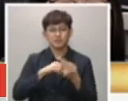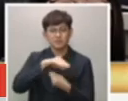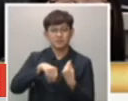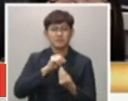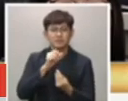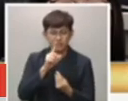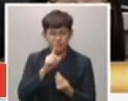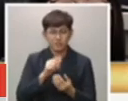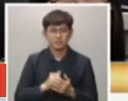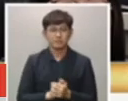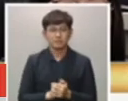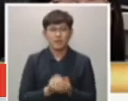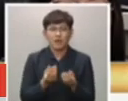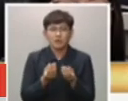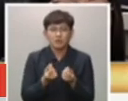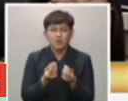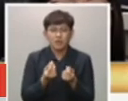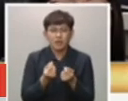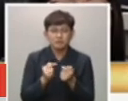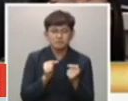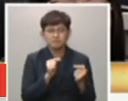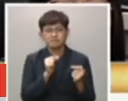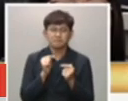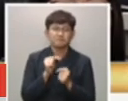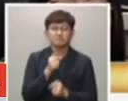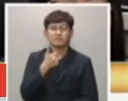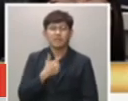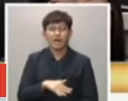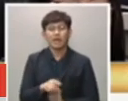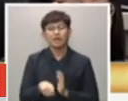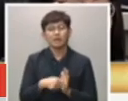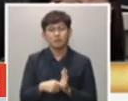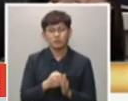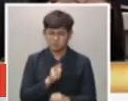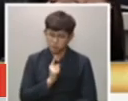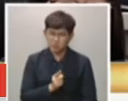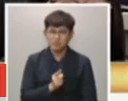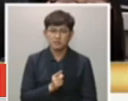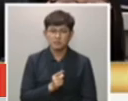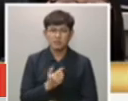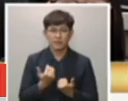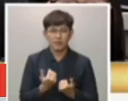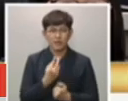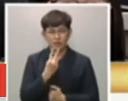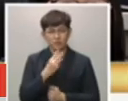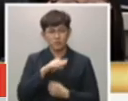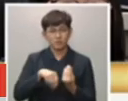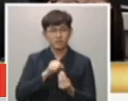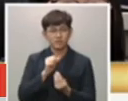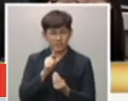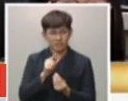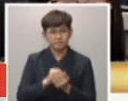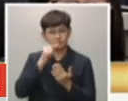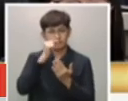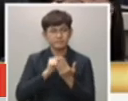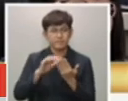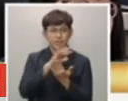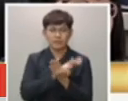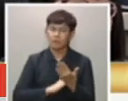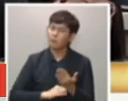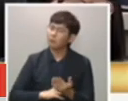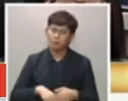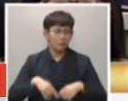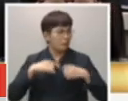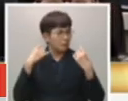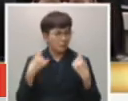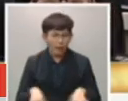จเป็นตัวเลขซึ่งไม่อาจโต้แย้งได้วันนี้เราเอาตัวเลขทางเศรษฐกิจมาดูเนี่ยประเทศไทยป่วยหนักครับ